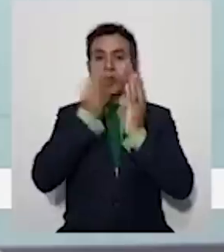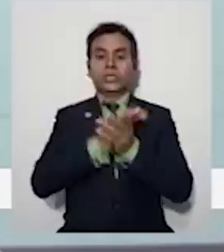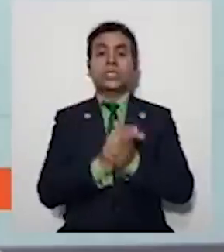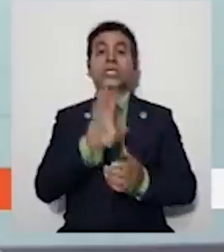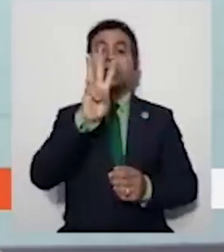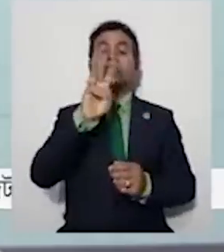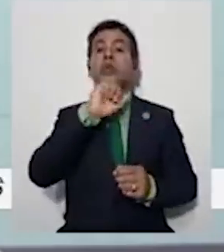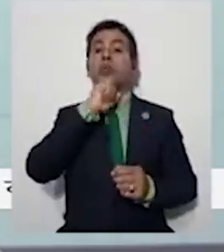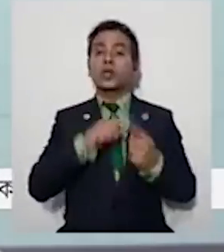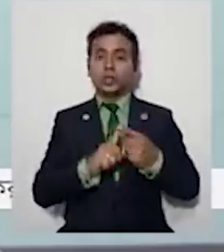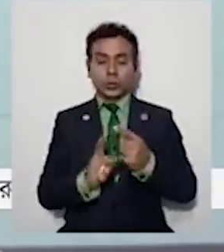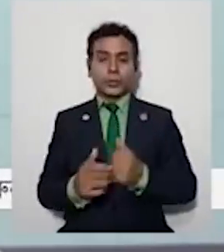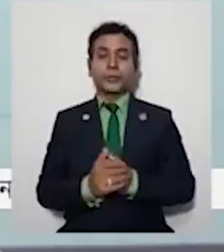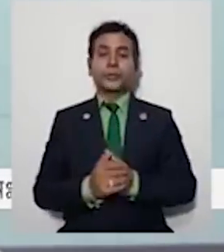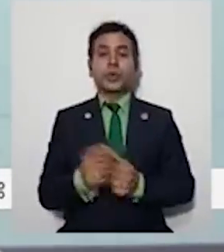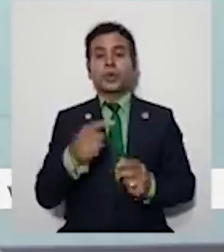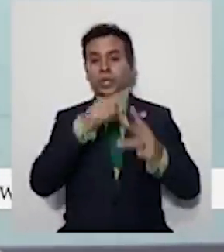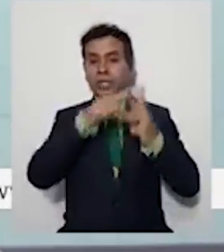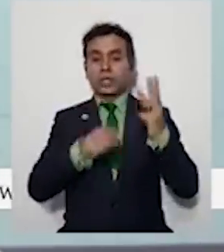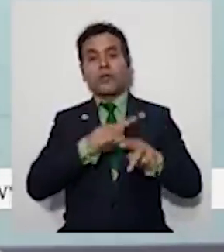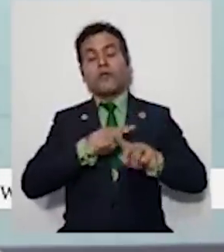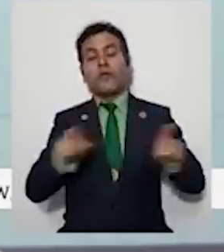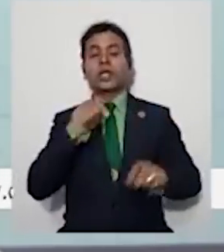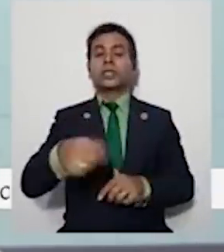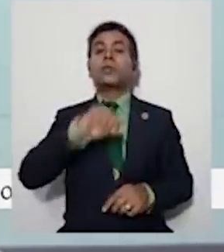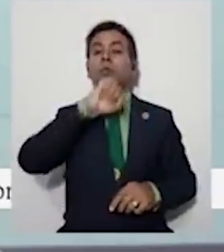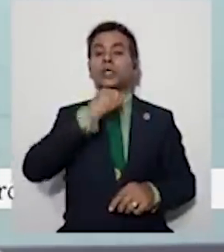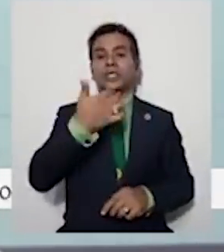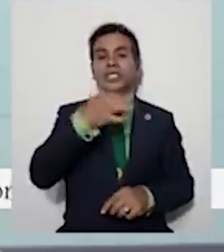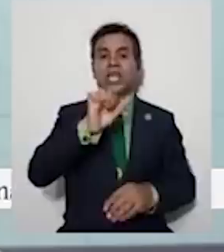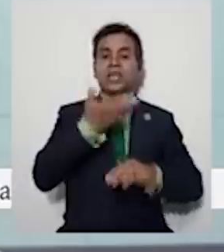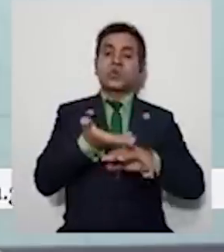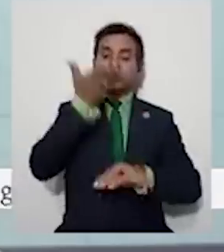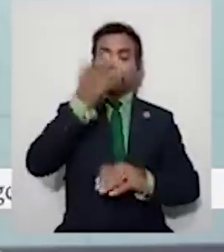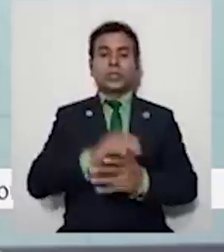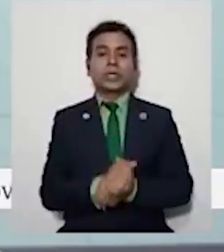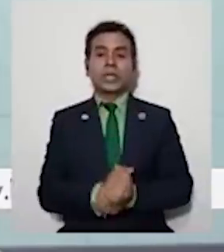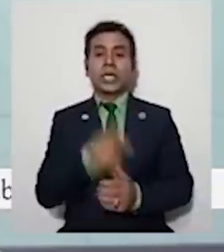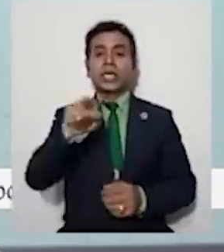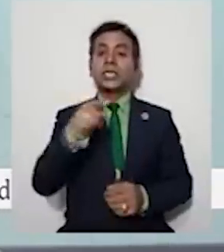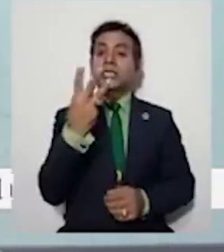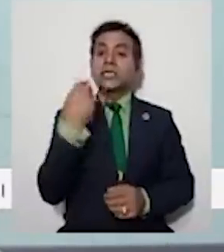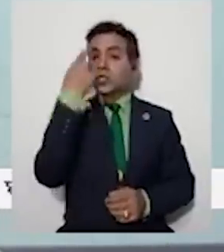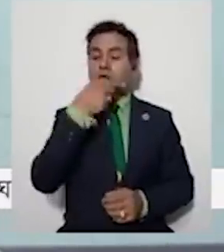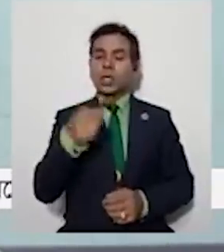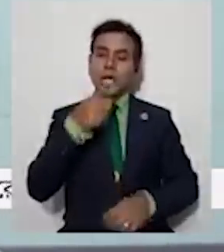এই 3 জনই ঢাকার ভিতরের। তাহলে আমাদের এ পর্যন্ত মৃত্যু দাঁড়ালো